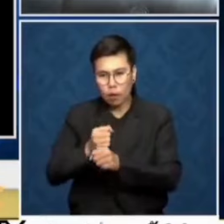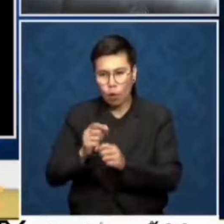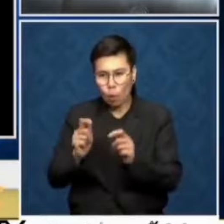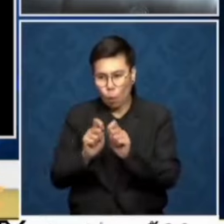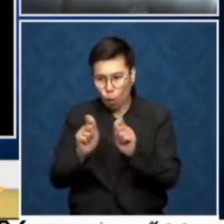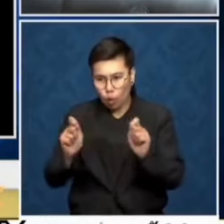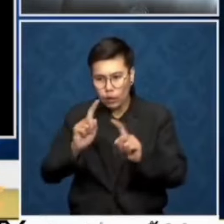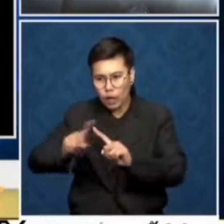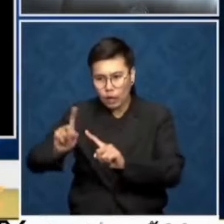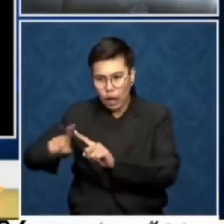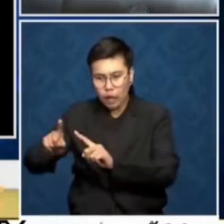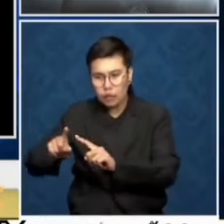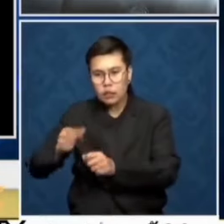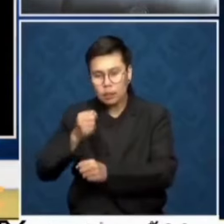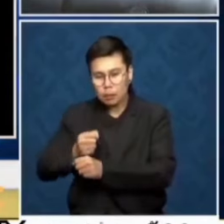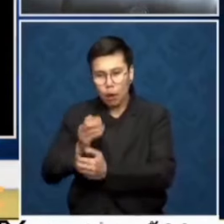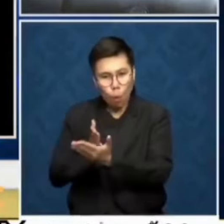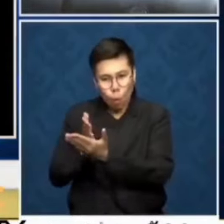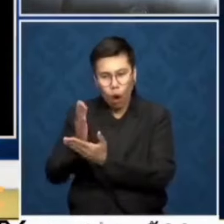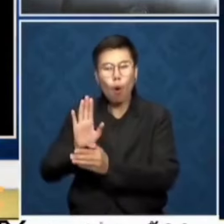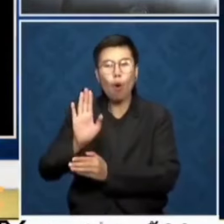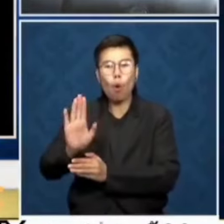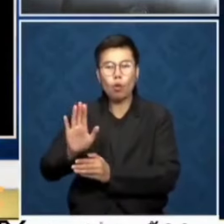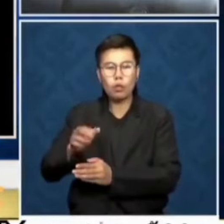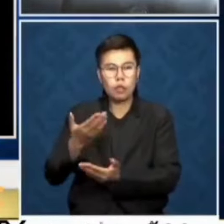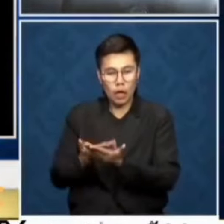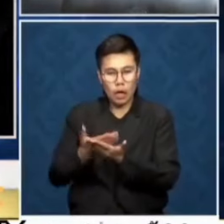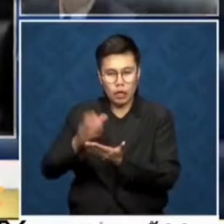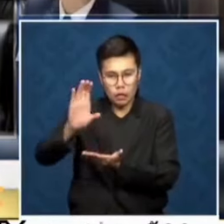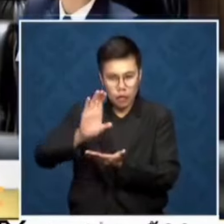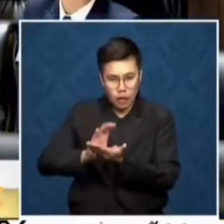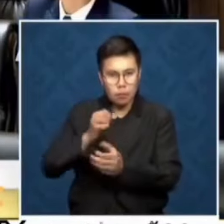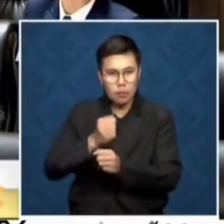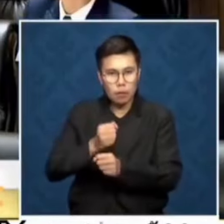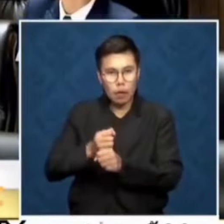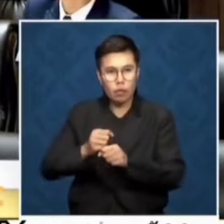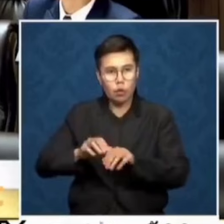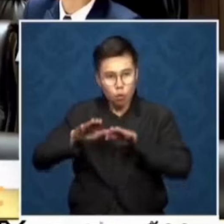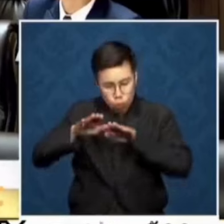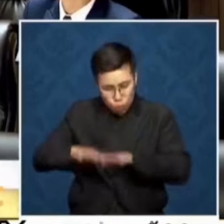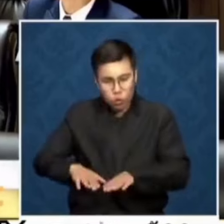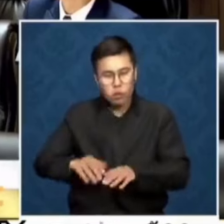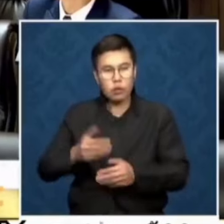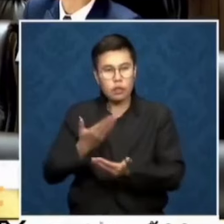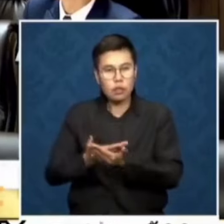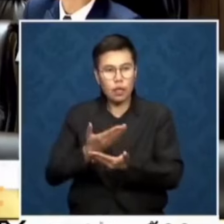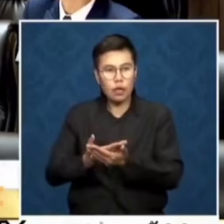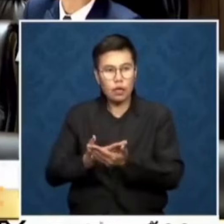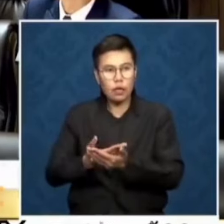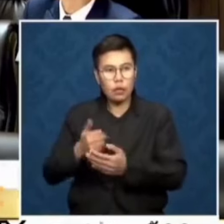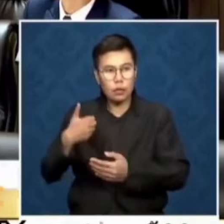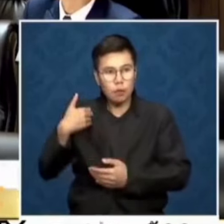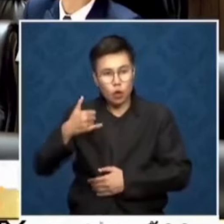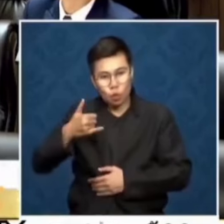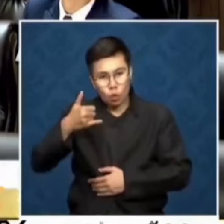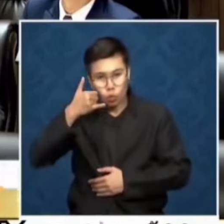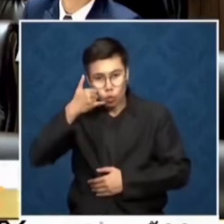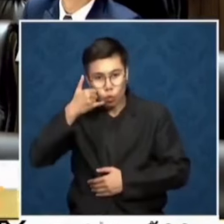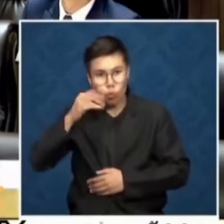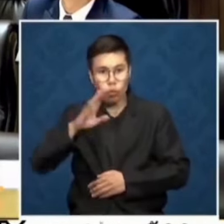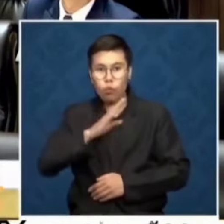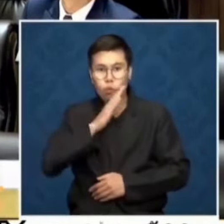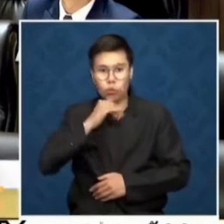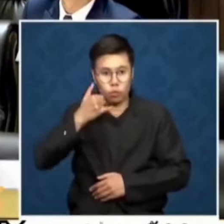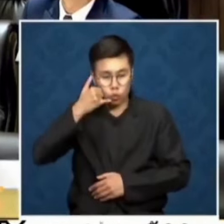ำงานในส่วนของที่เขาจะต้องทำเพื่อทำให้เราใช้งบประมาณในการทำงานเนี่ยน้อยลงค่ะแค่งบประมาณของ call center ถ้ารวมกันได้นะคะเราจะ